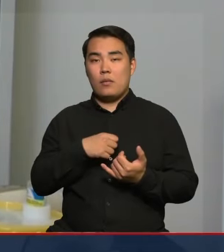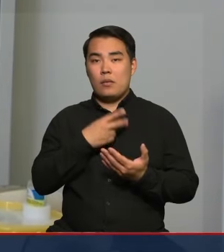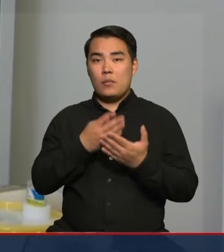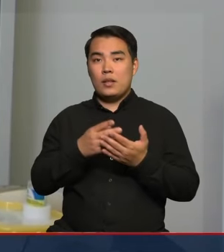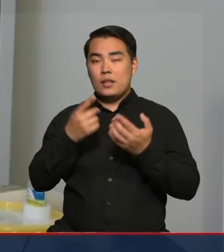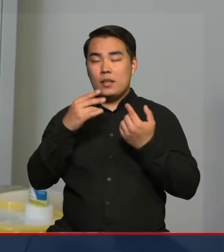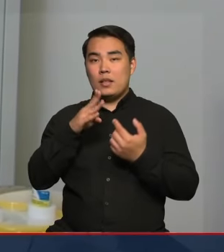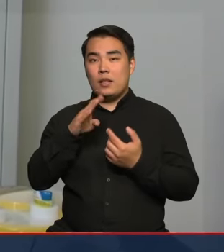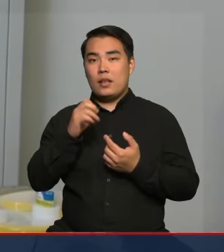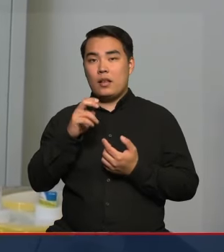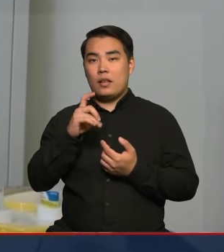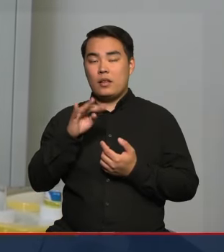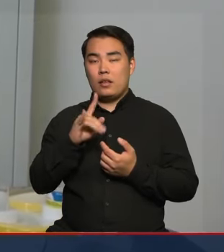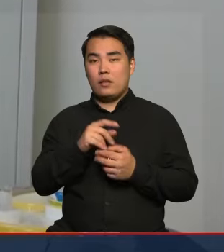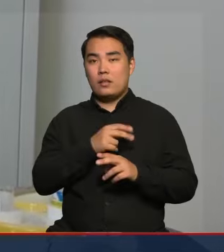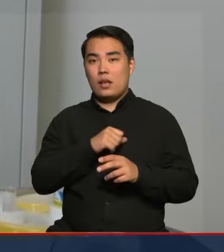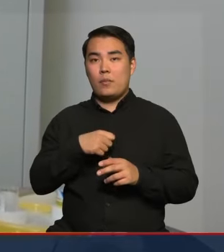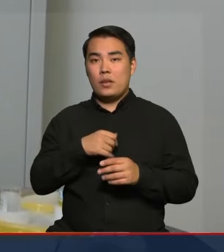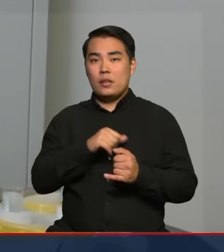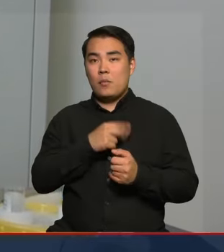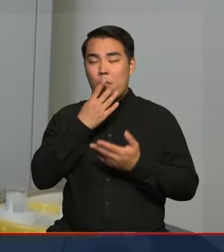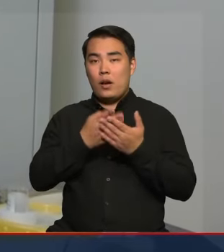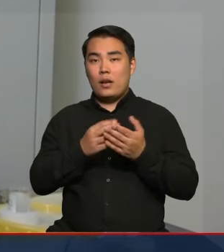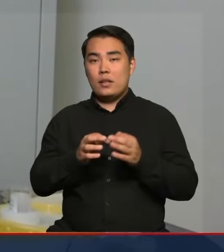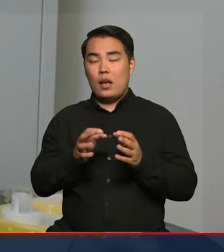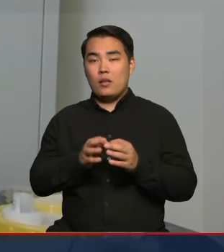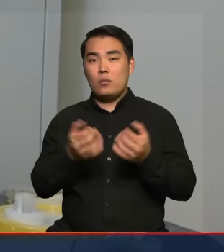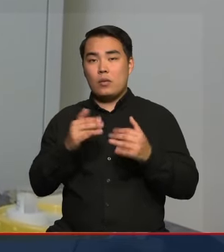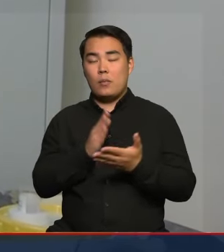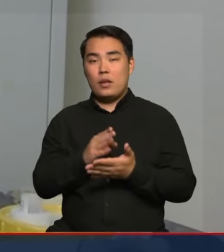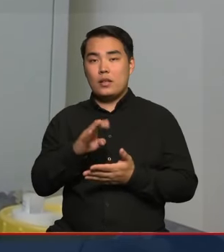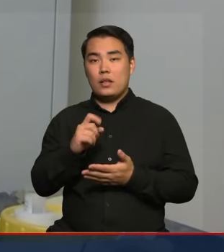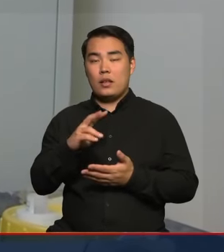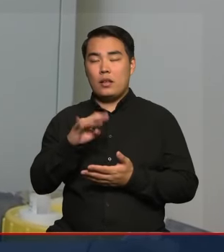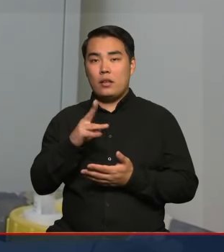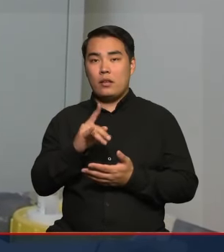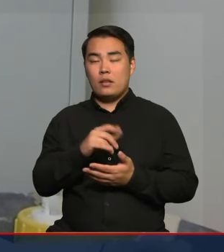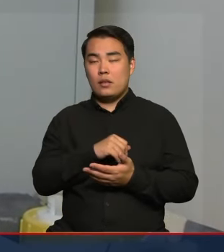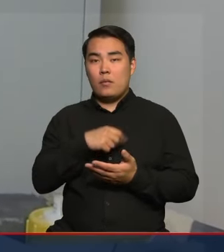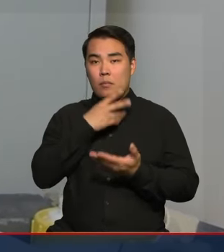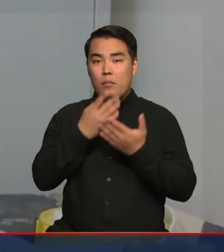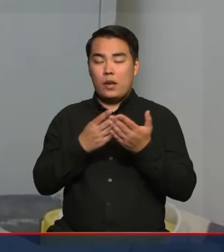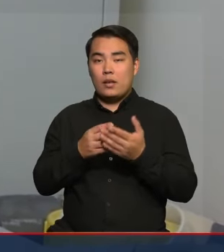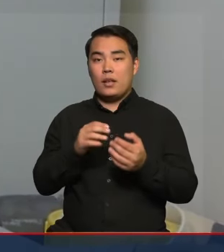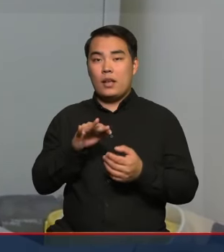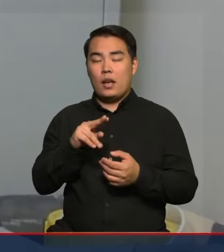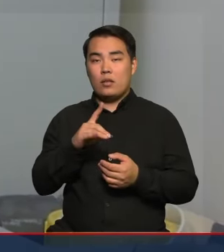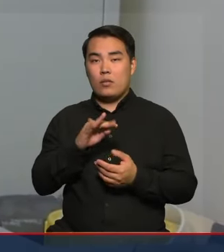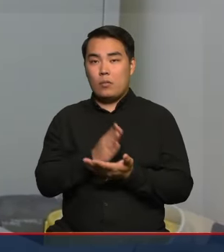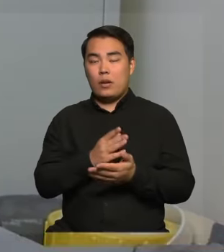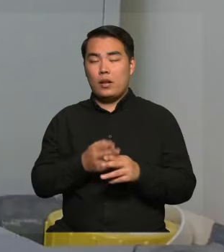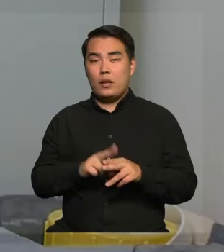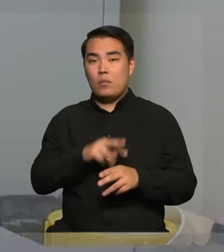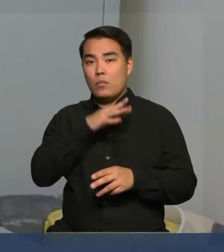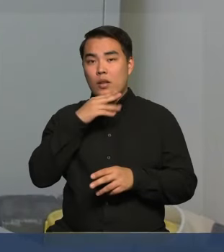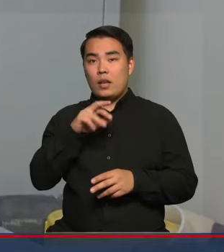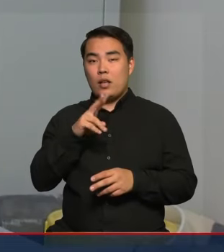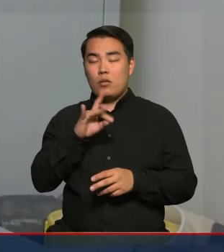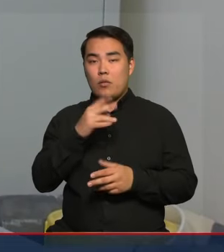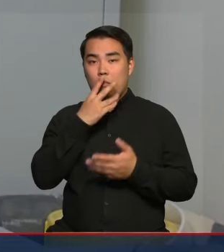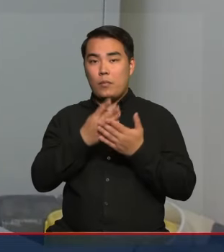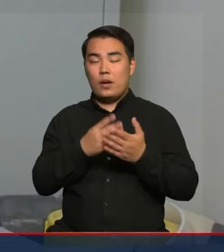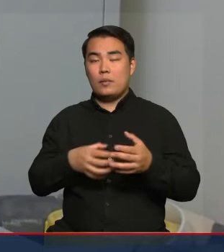Неліктен техниций? Өйткені оның ядролық физикалық қасиеттер ерекше. Техниций негізінен ядролық реакторлар арқылы өндіріледі. Және көптеген